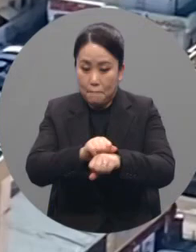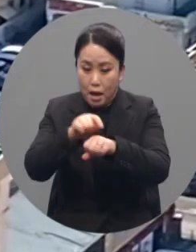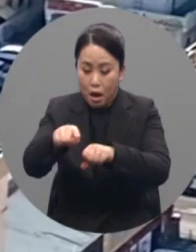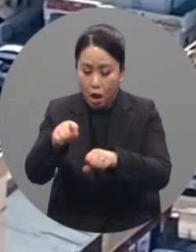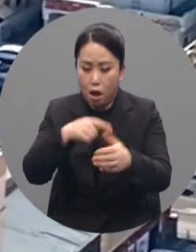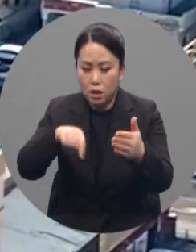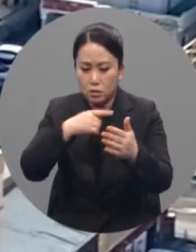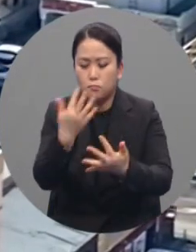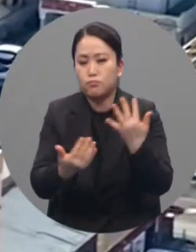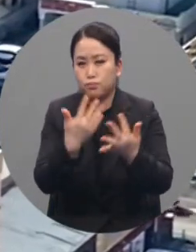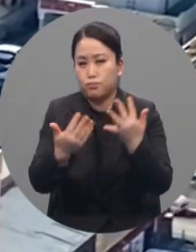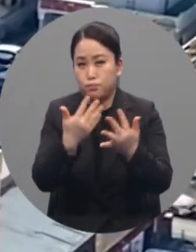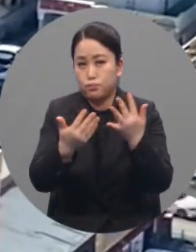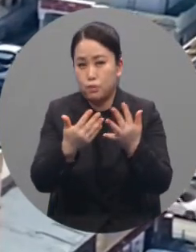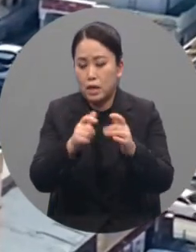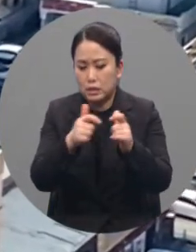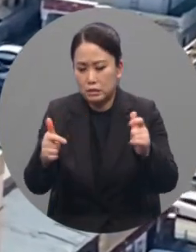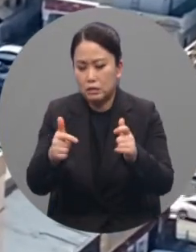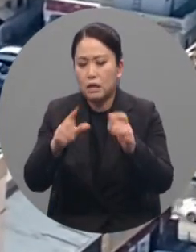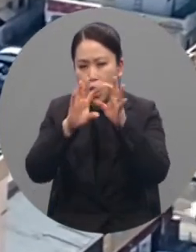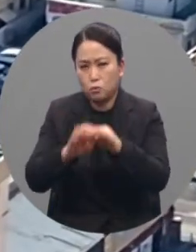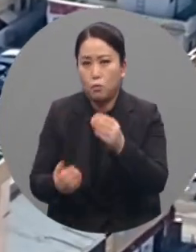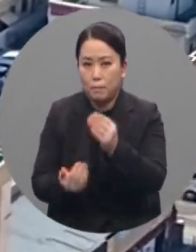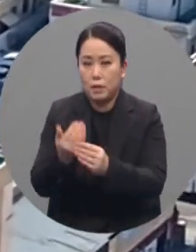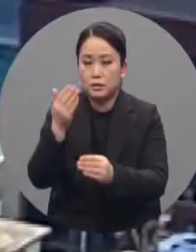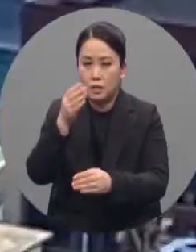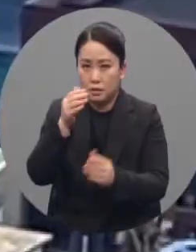나는 등 화제 사고가 잇따랐습니다